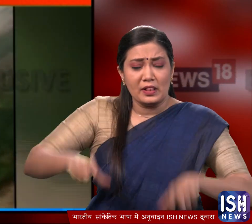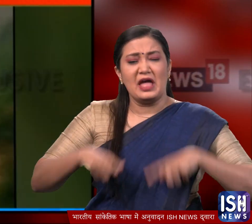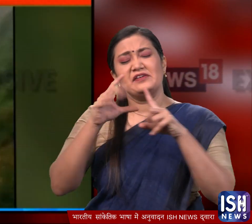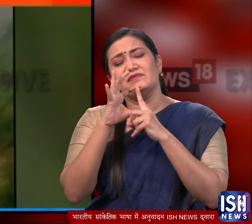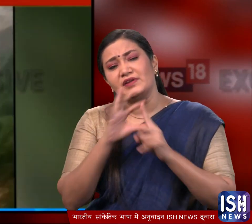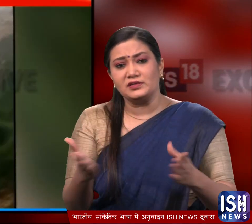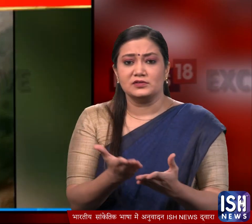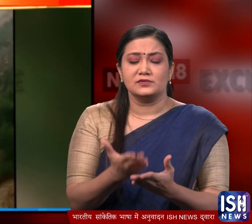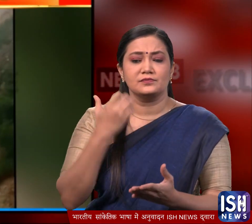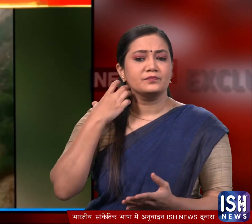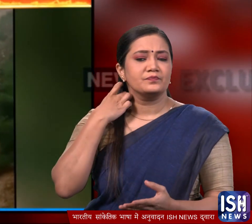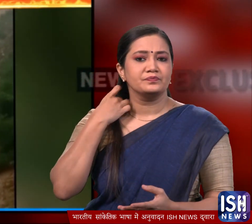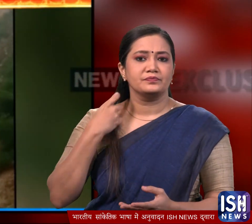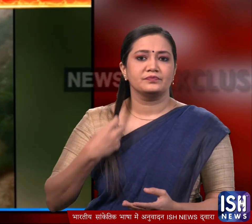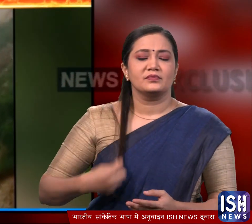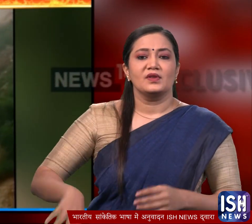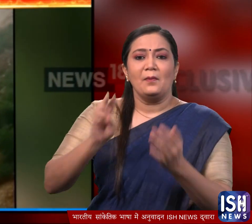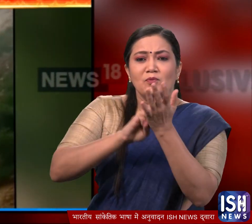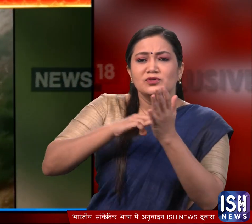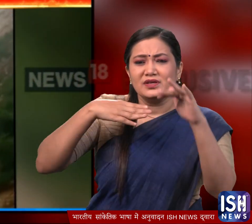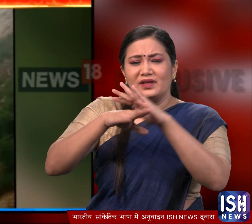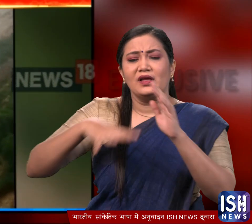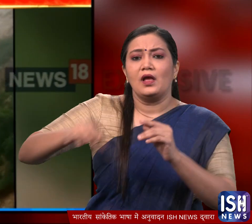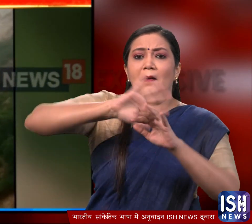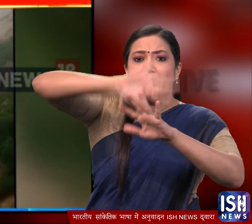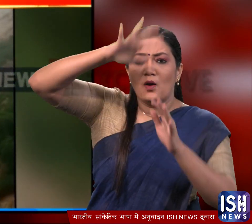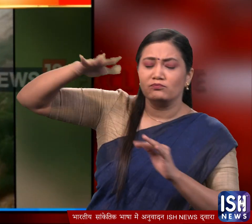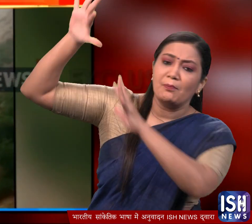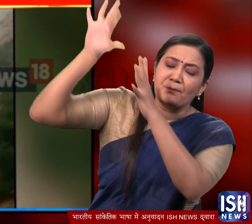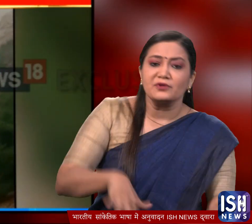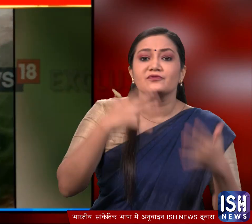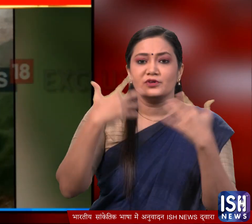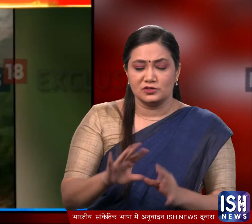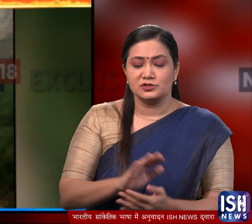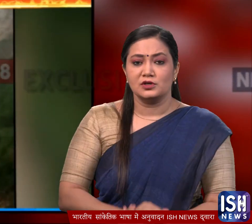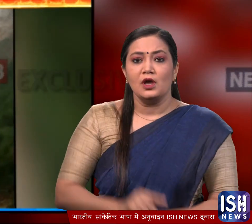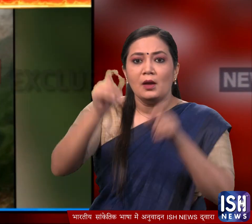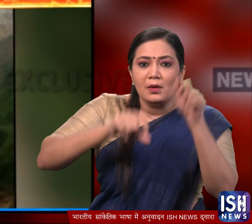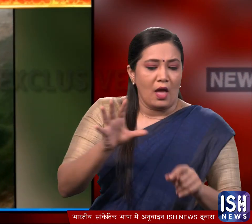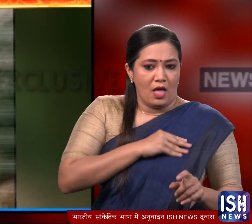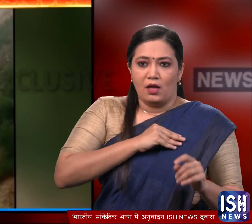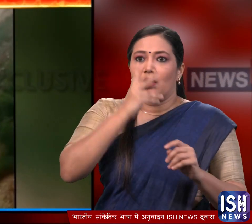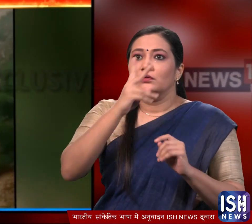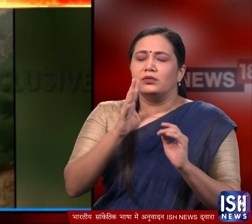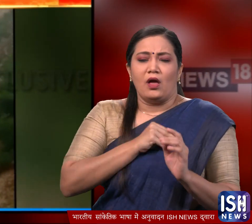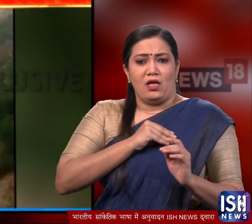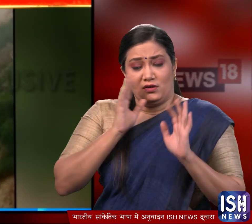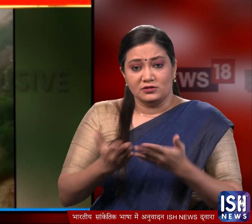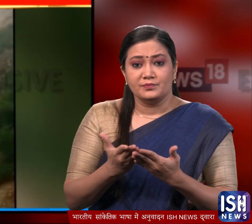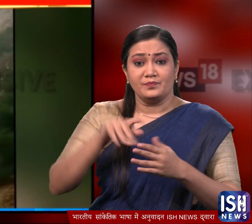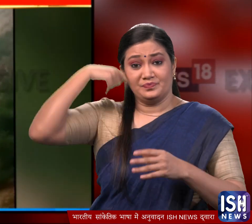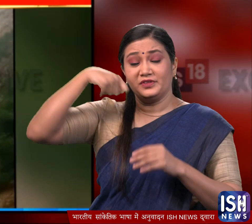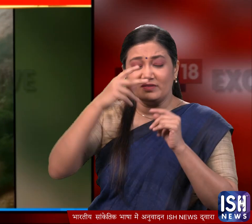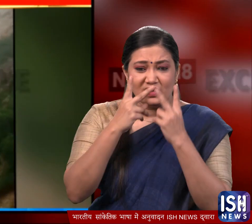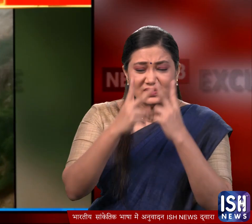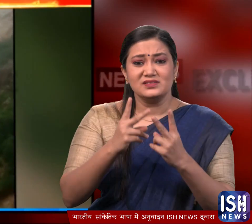गया, क्योंकि मुनस्यारी में एक जगह पर पहाड़ खिसकने की घटना हुई, जिसने लोगों के हाथ पांव फुलाकर रख दिए। वहां से जो तस्वीर सामने